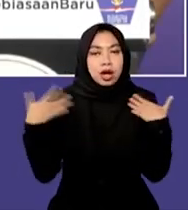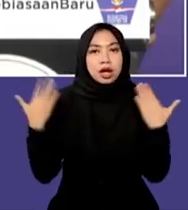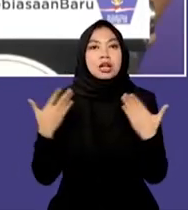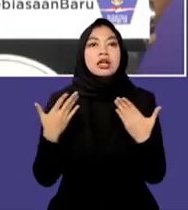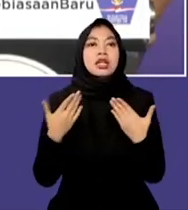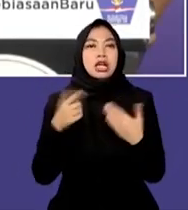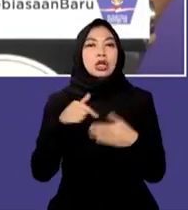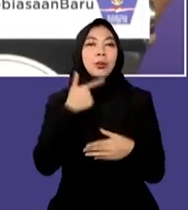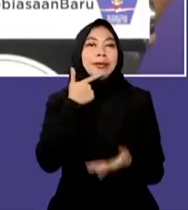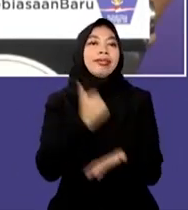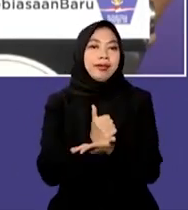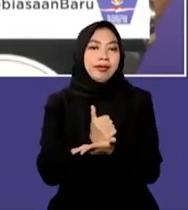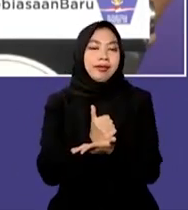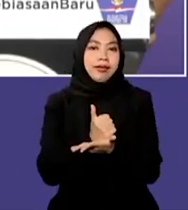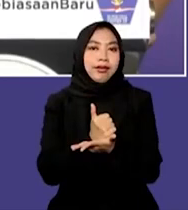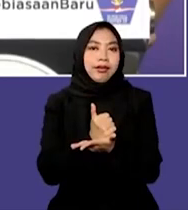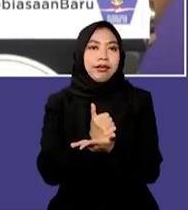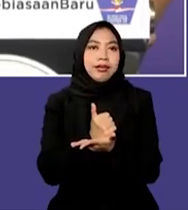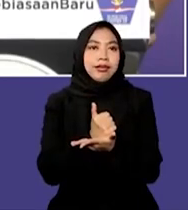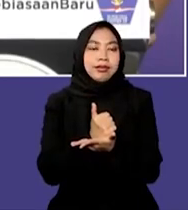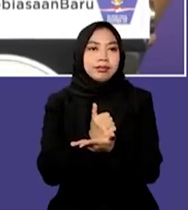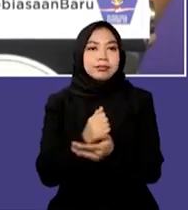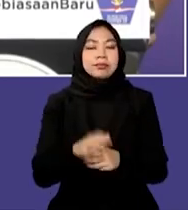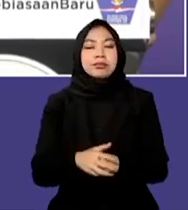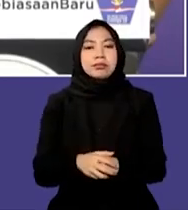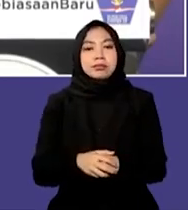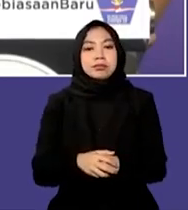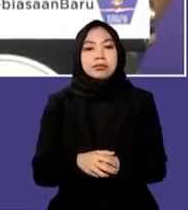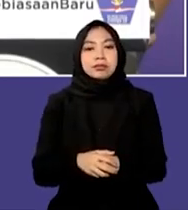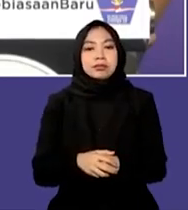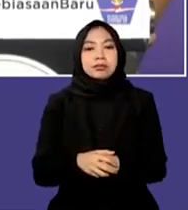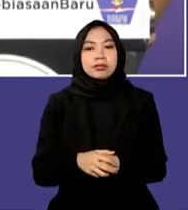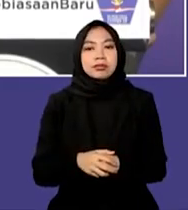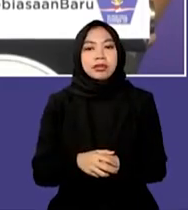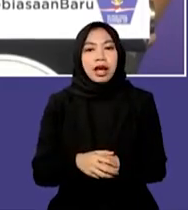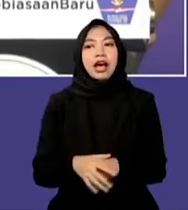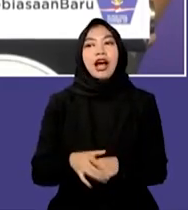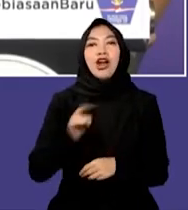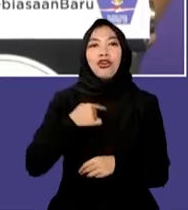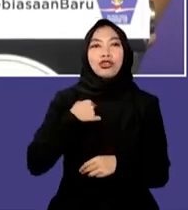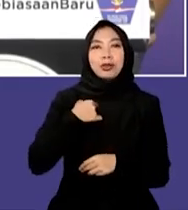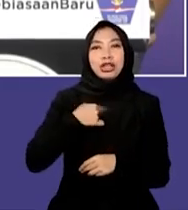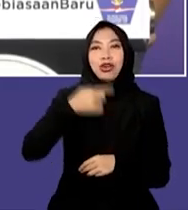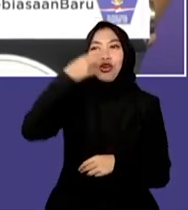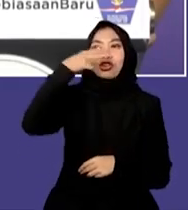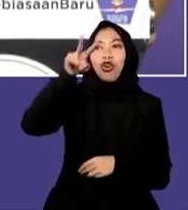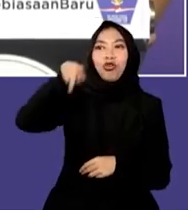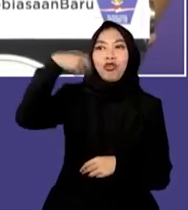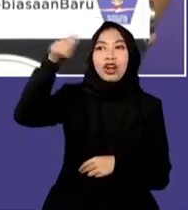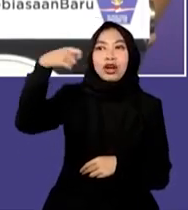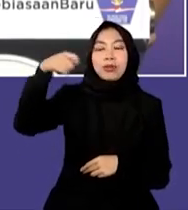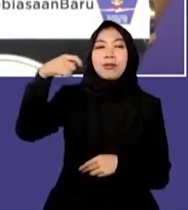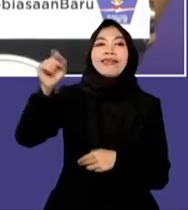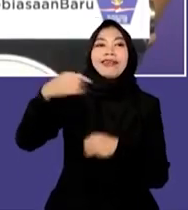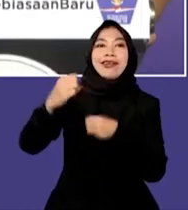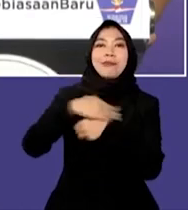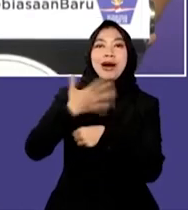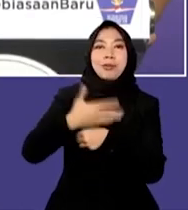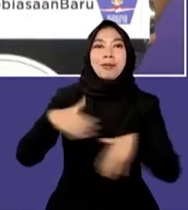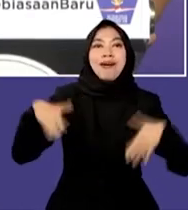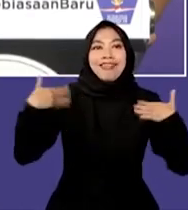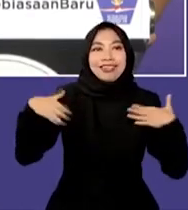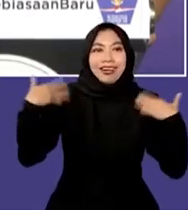karena imunitas masyarakat juga bisa meningkat karena bahagia atau